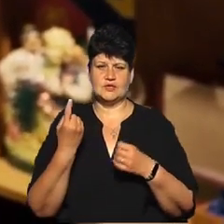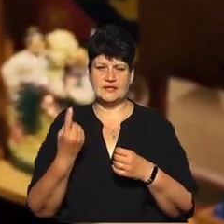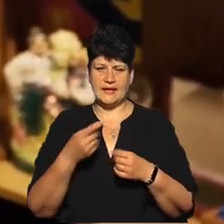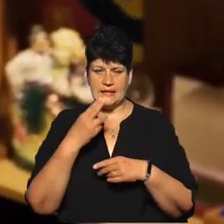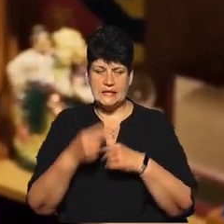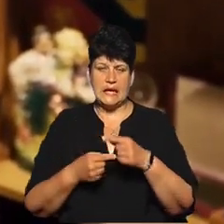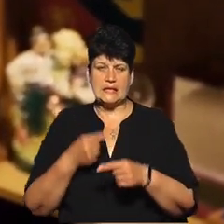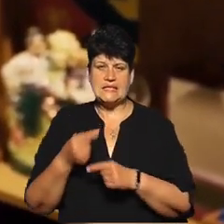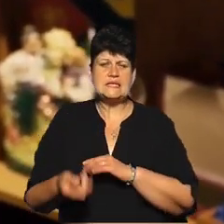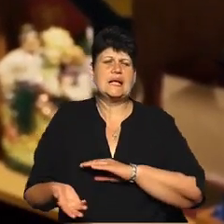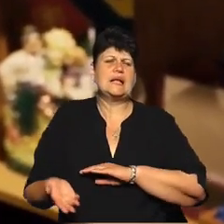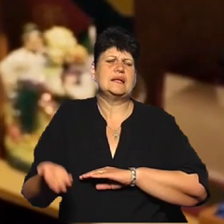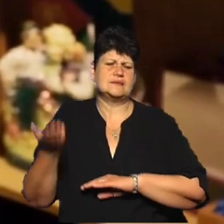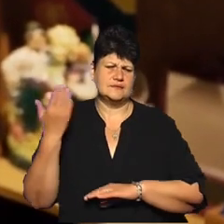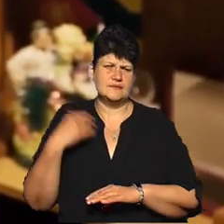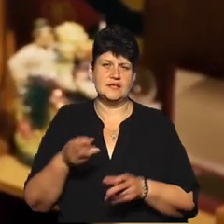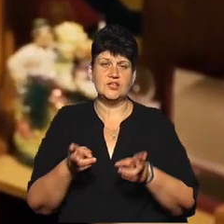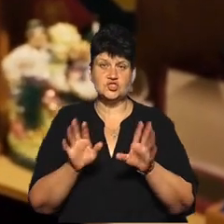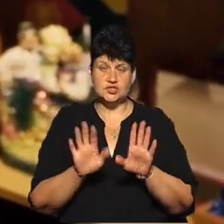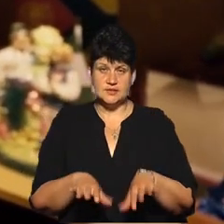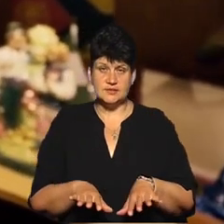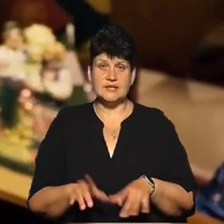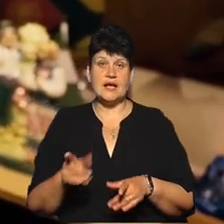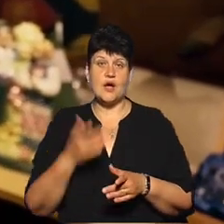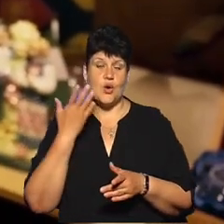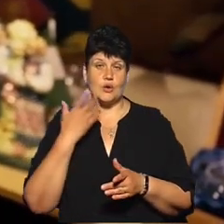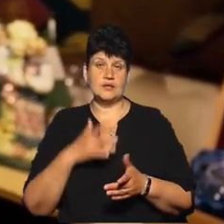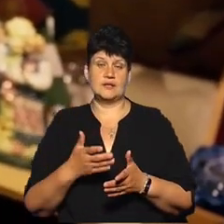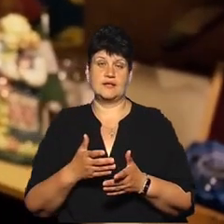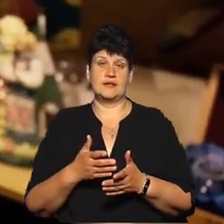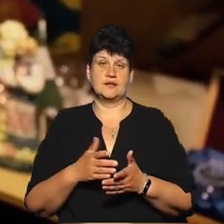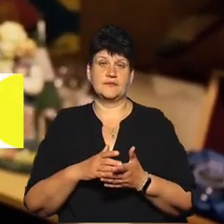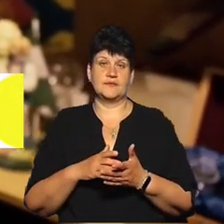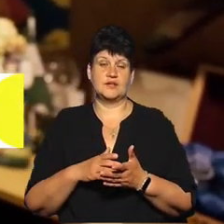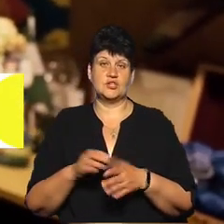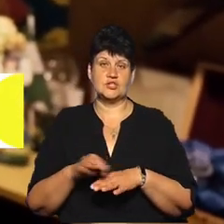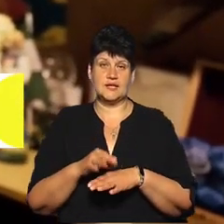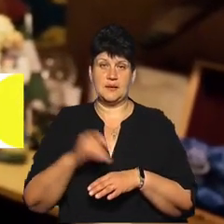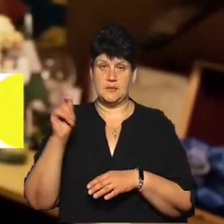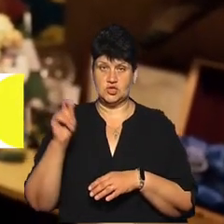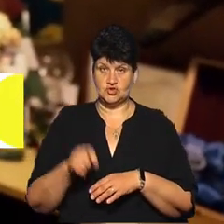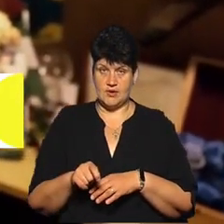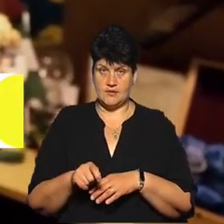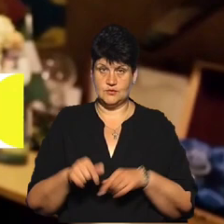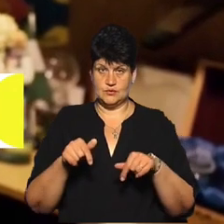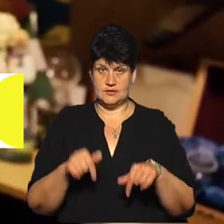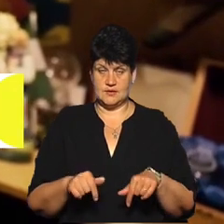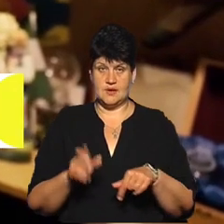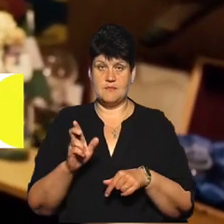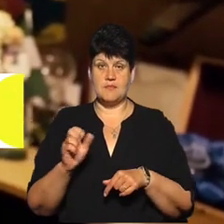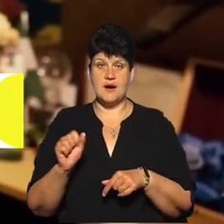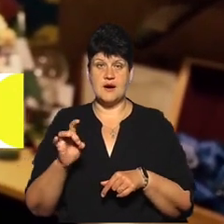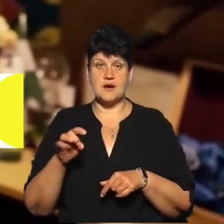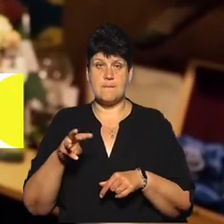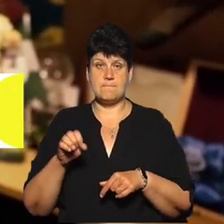з давніх часів, це коли туристки, жінки приїжджали на станцію, бармен їм наливав